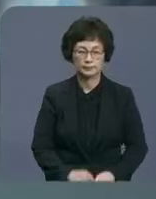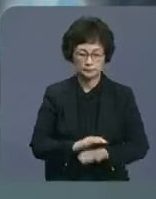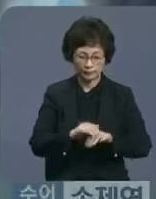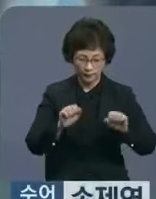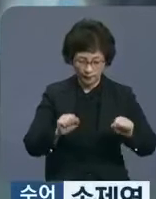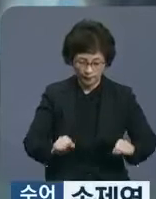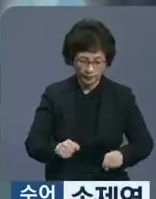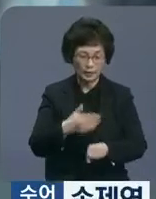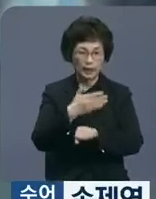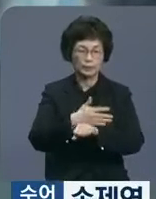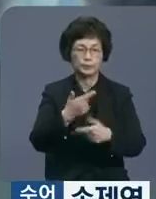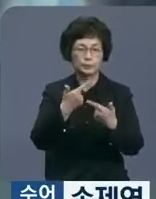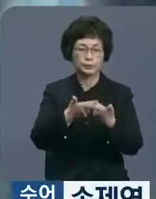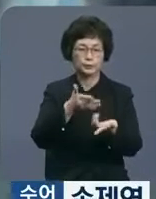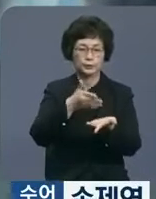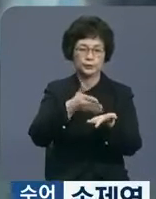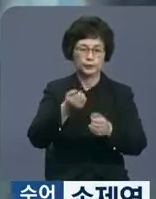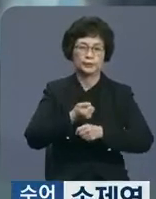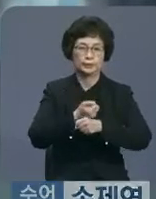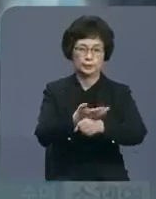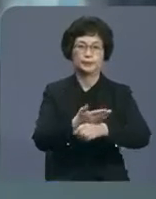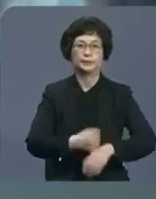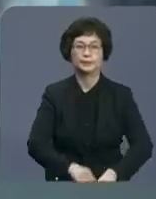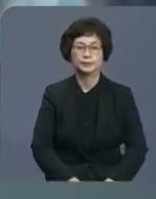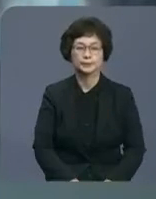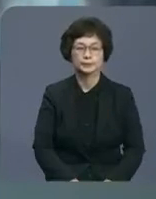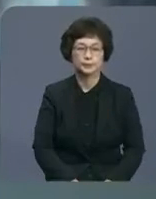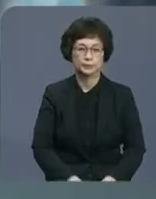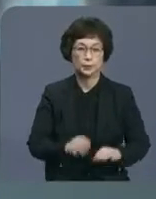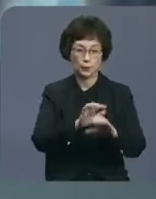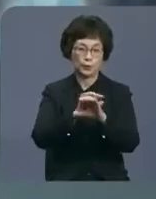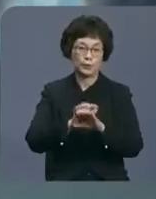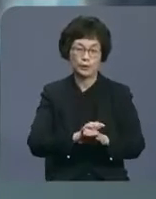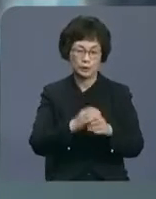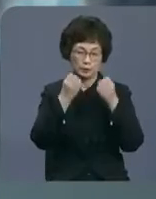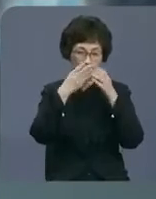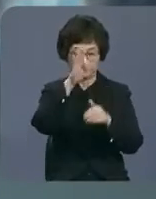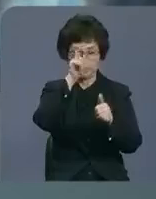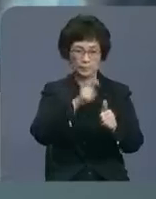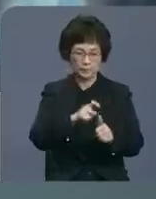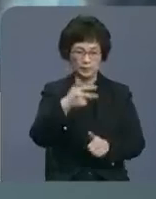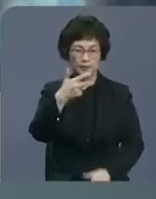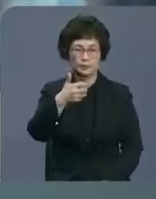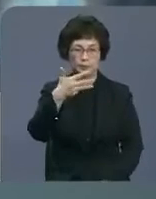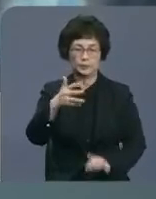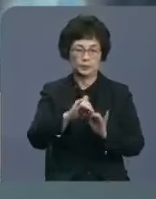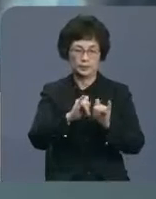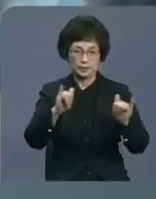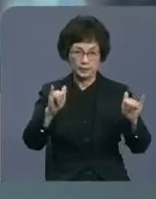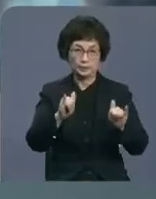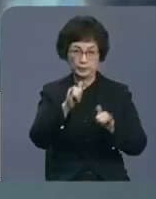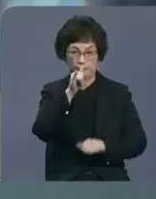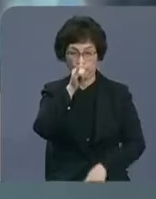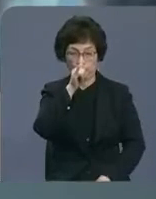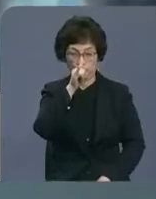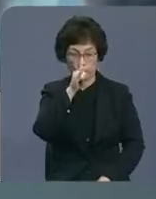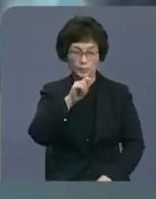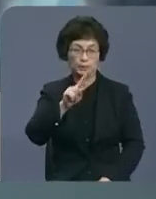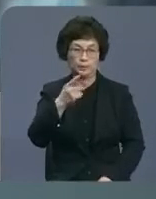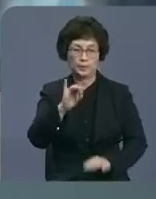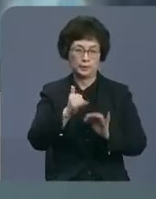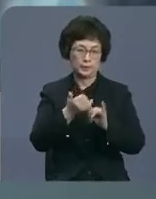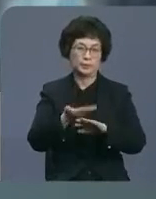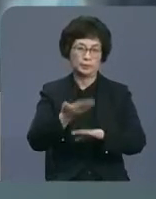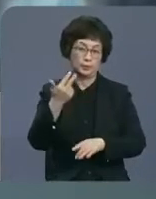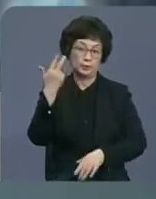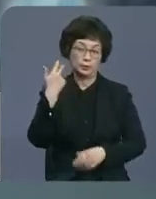안녕하십니까 9시 부산뉴스 전해드리겠습니다 코로나 일 09:00 각진 자가 이런 8명을 기록했는데요 100명 때 를 넘던